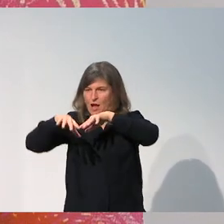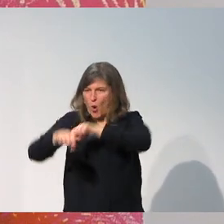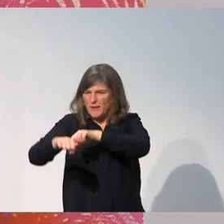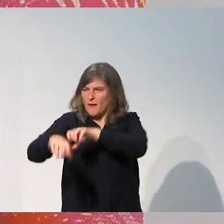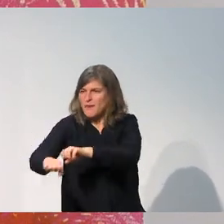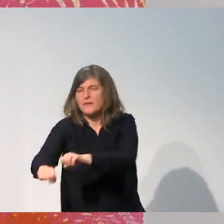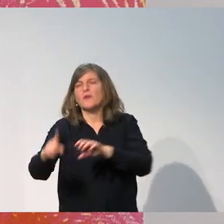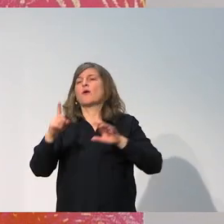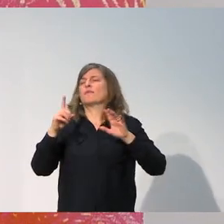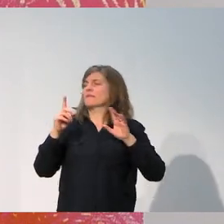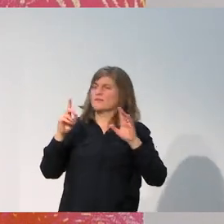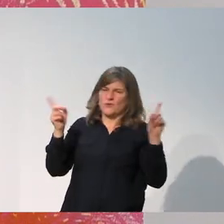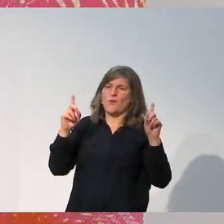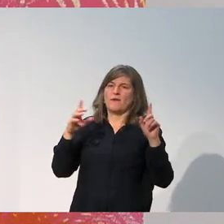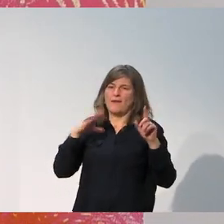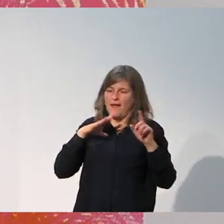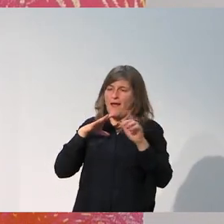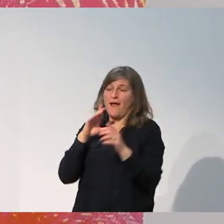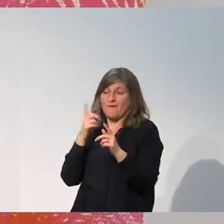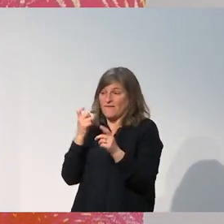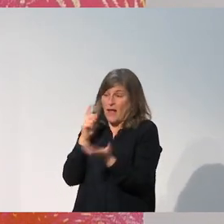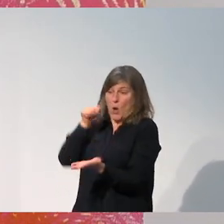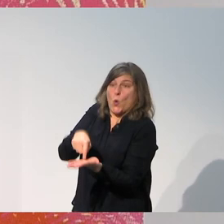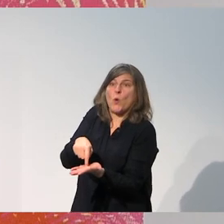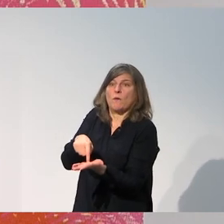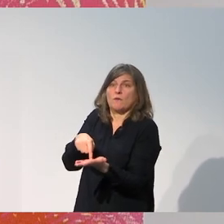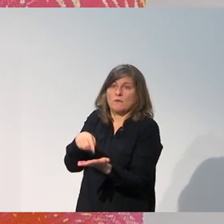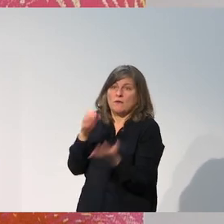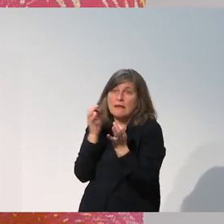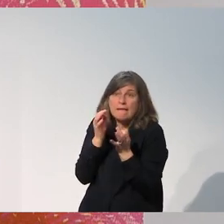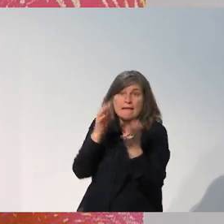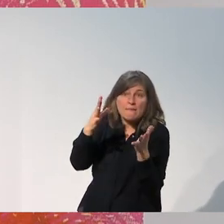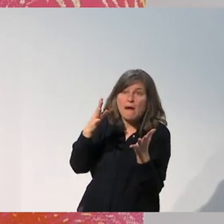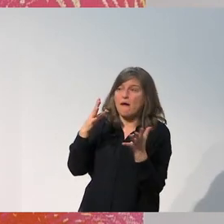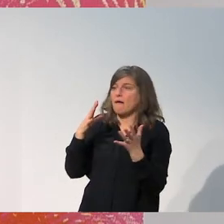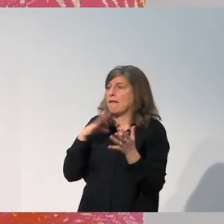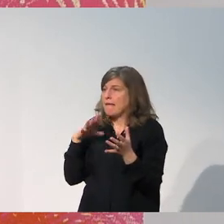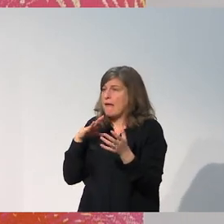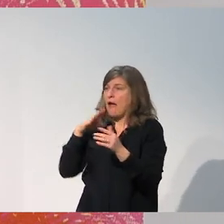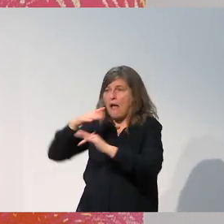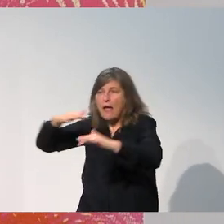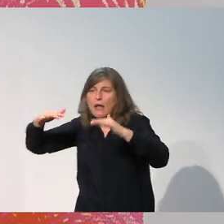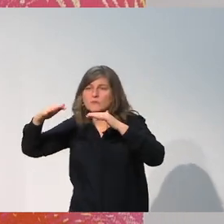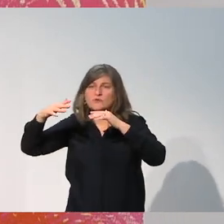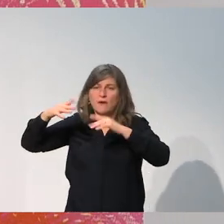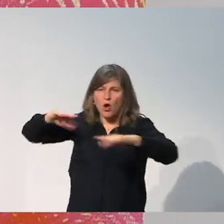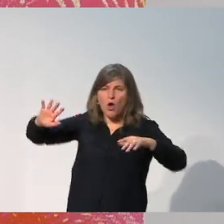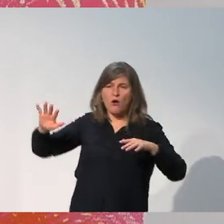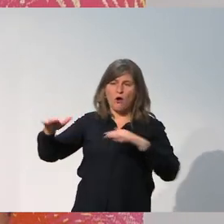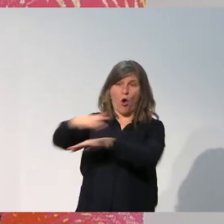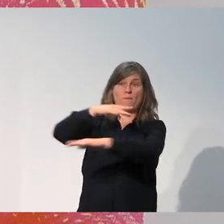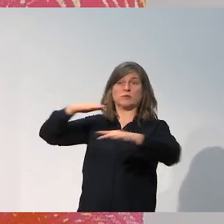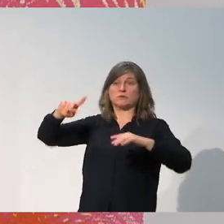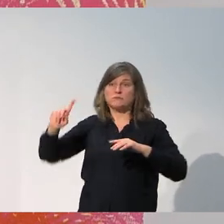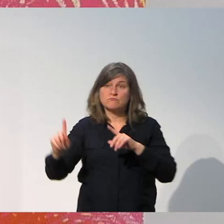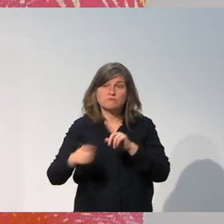ancrés dans un territoire, dans un climat, dans une atmosphère particulière, et que